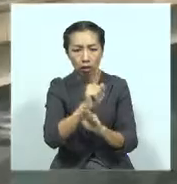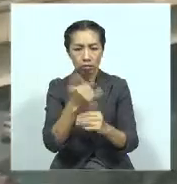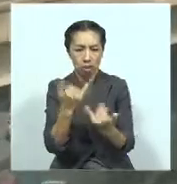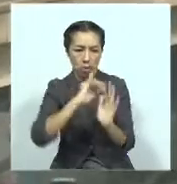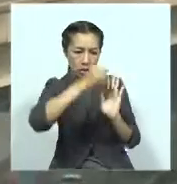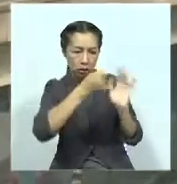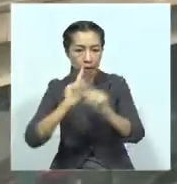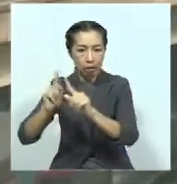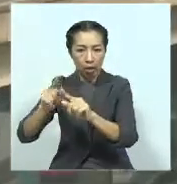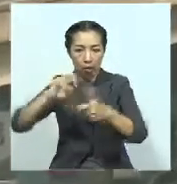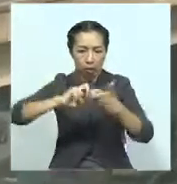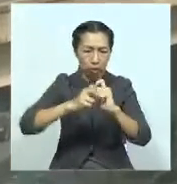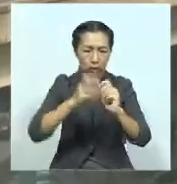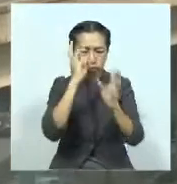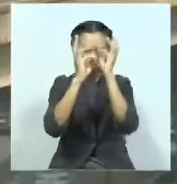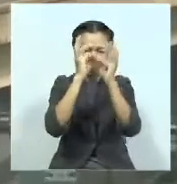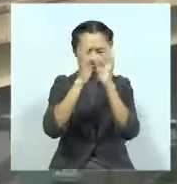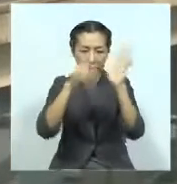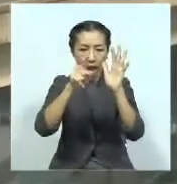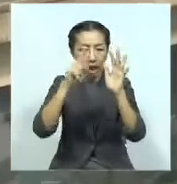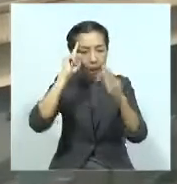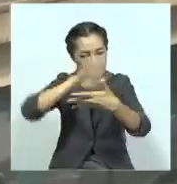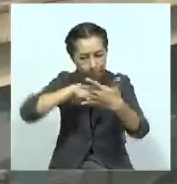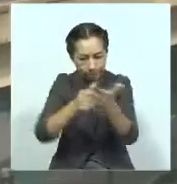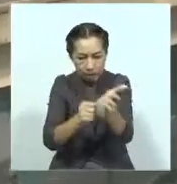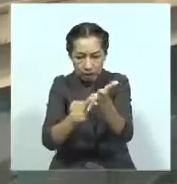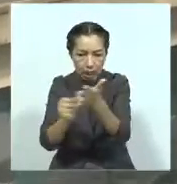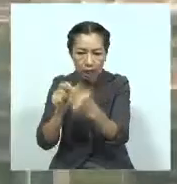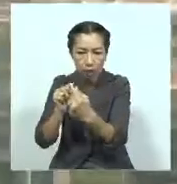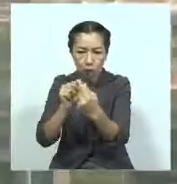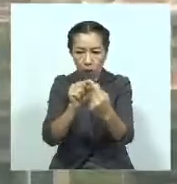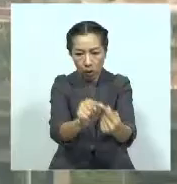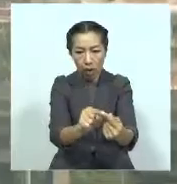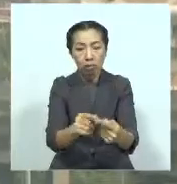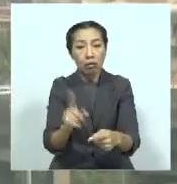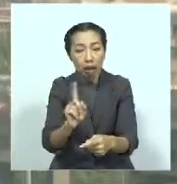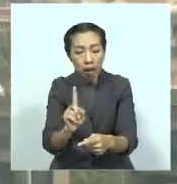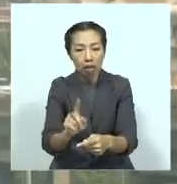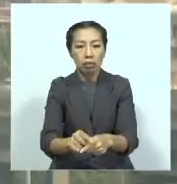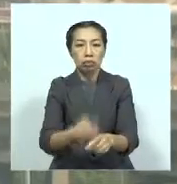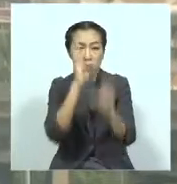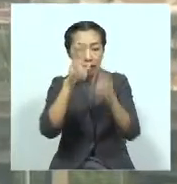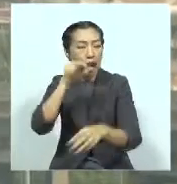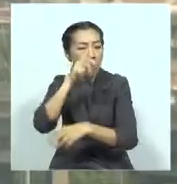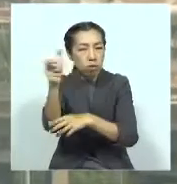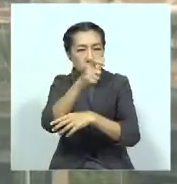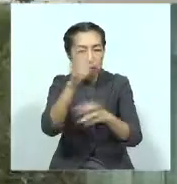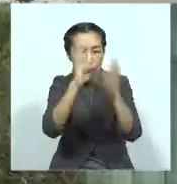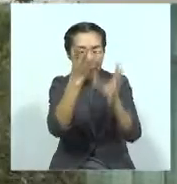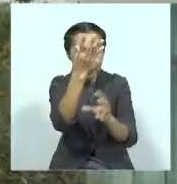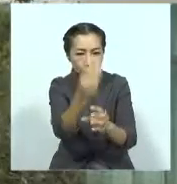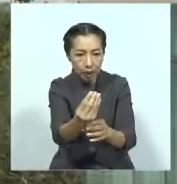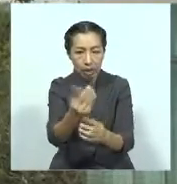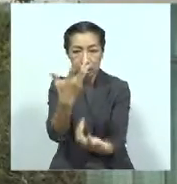ายจังหวัดที่ประสบปัญหาฝุ่นละอองได้มีมาตรการแก้ไขมาอย่างต่อเนื่องทั้งการฉีดน้ำลดฝุ่นการห้ามเผาหญ้